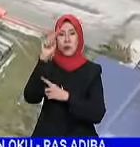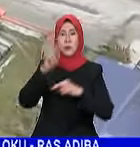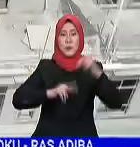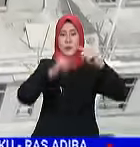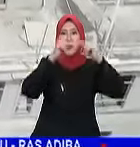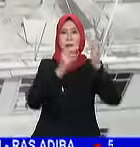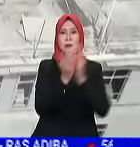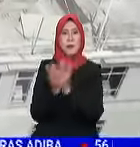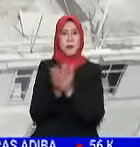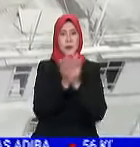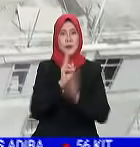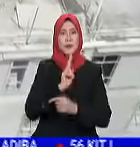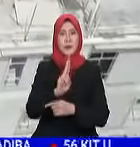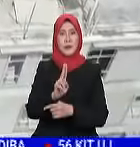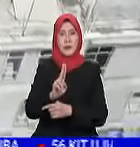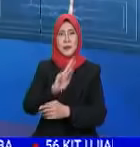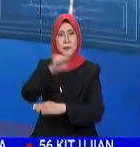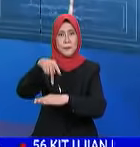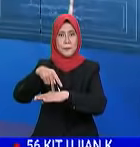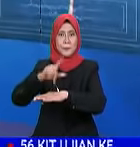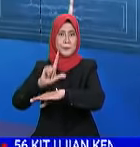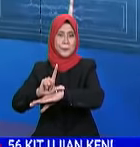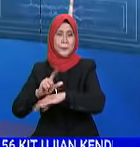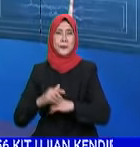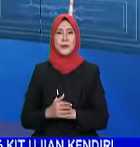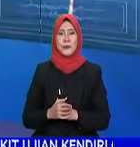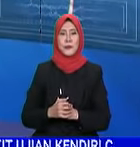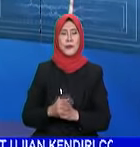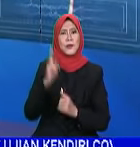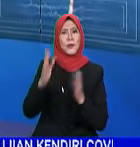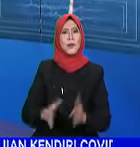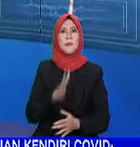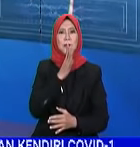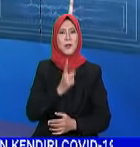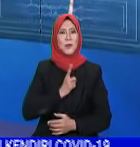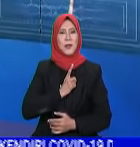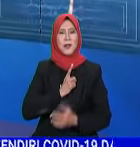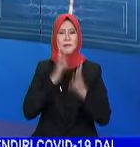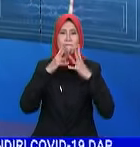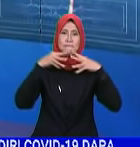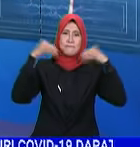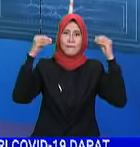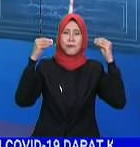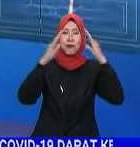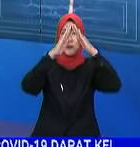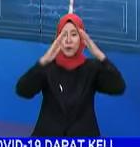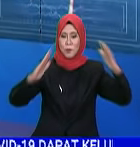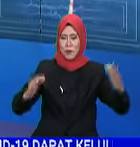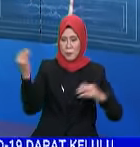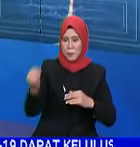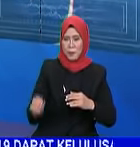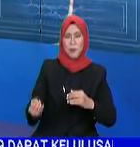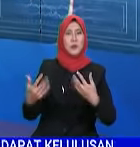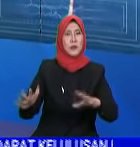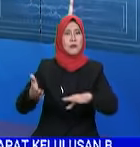pembinaan sekolah menengah agama di pulau ini. Seorang ibu tunggal kini mampu mengukir senyuman apabila rumah usangnya dibaik